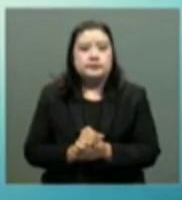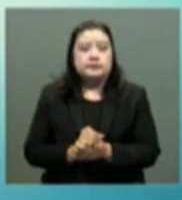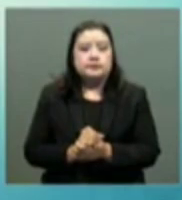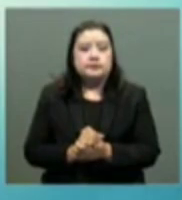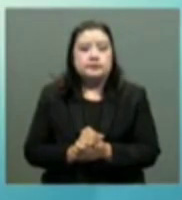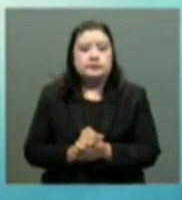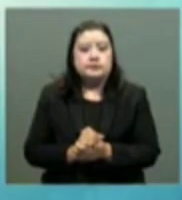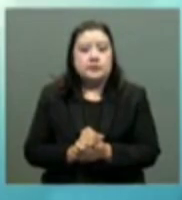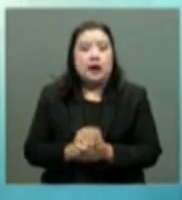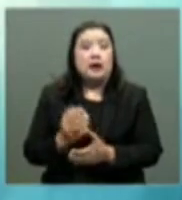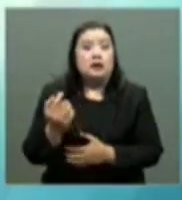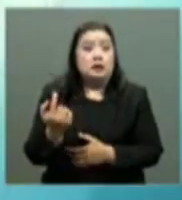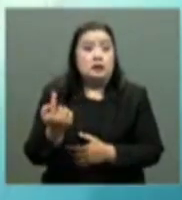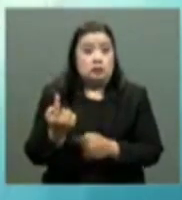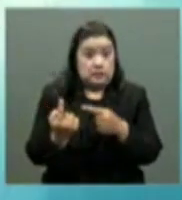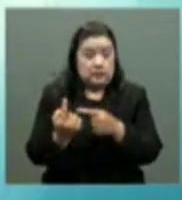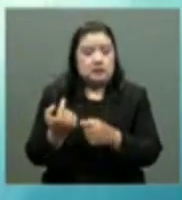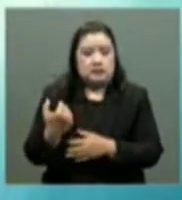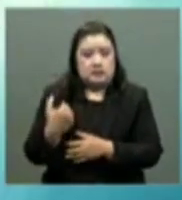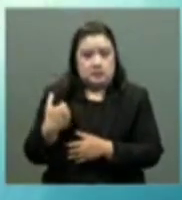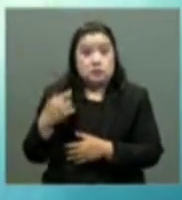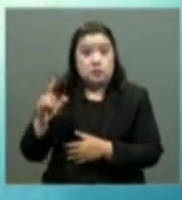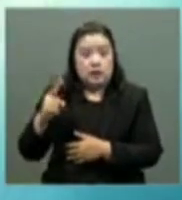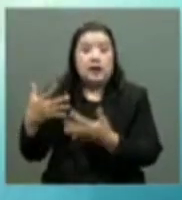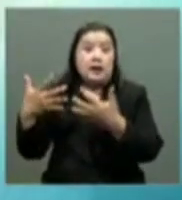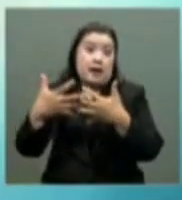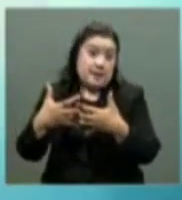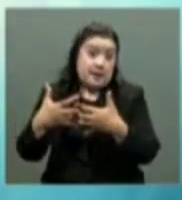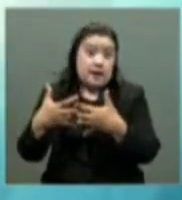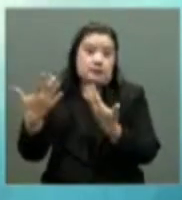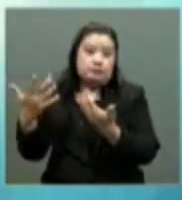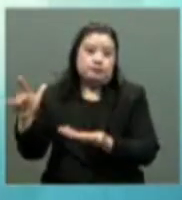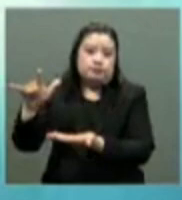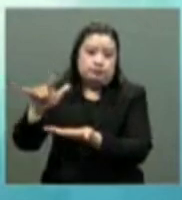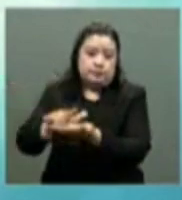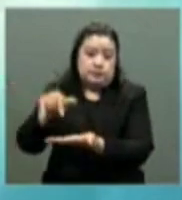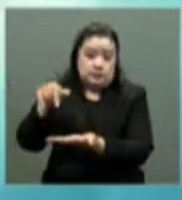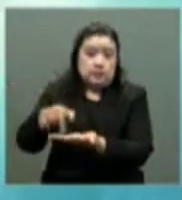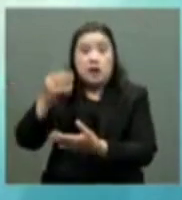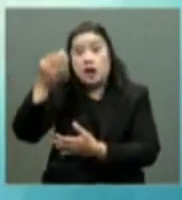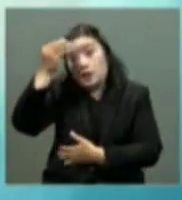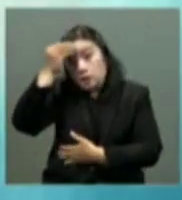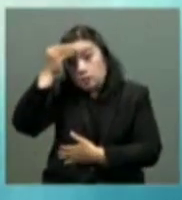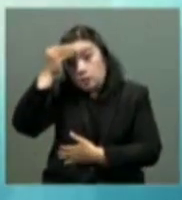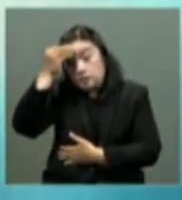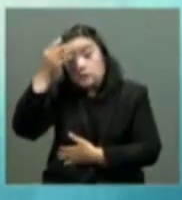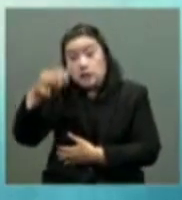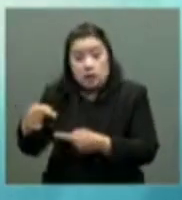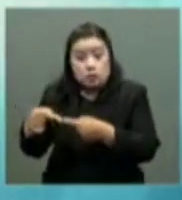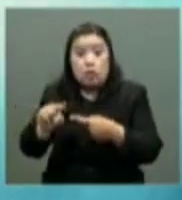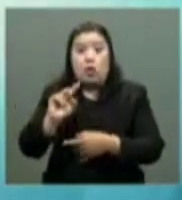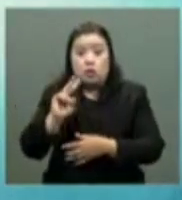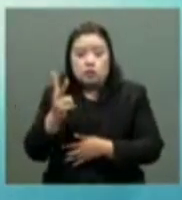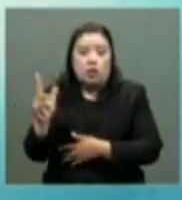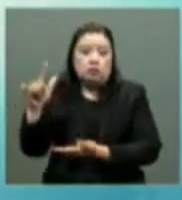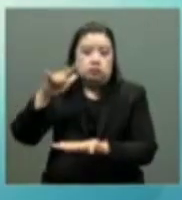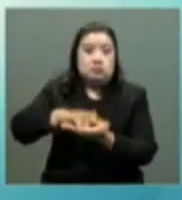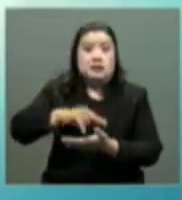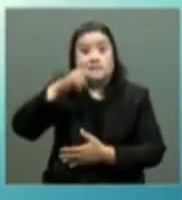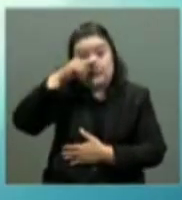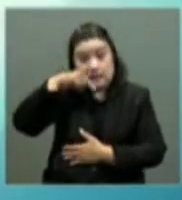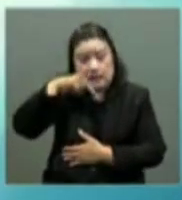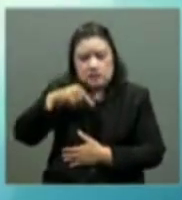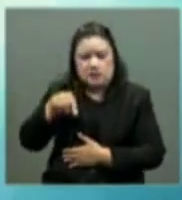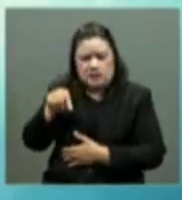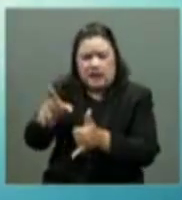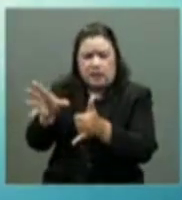จากประเทศสหรัฐอเมริกาแล้วต่อเครื่องที่ญี่ปุ่นนะครับอันนี้ไม่รู้ติดที่ตรงไหนแต่ว่ายังไงก็ตามแต่ประวัติของการเดินทางเนี่ยนะ